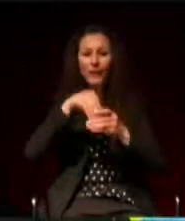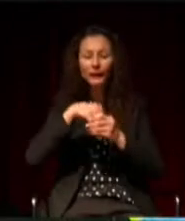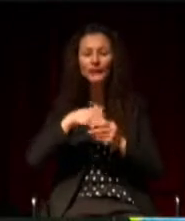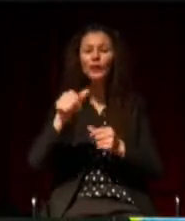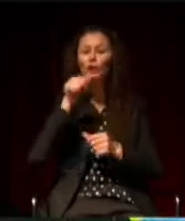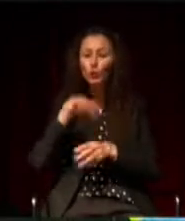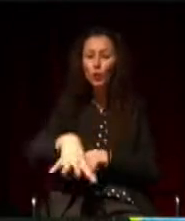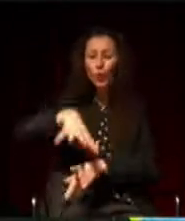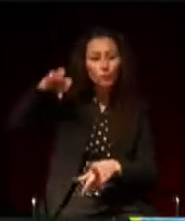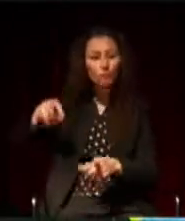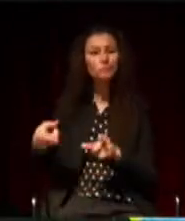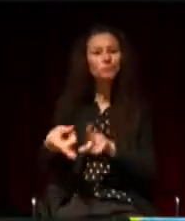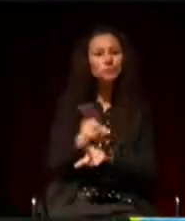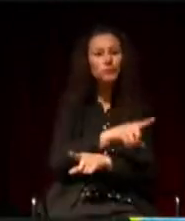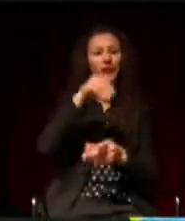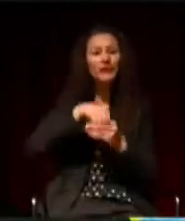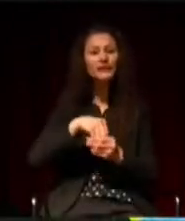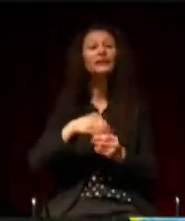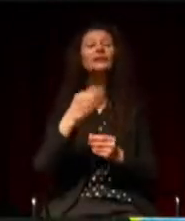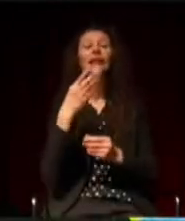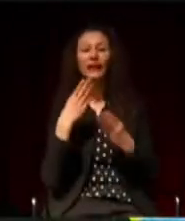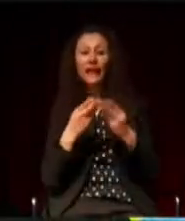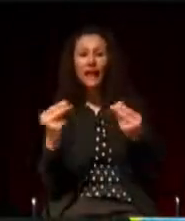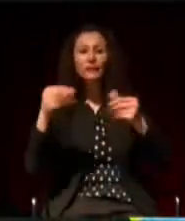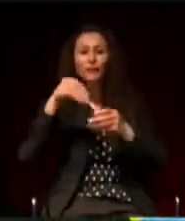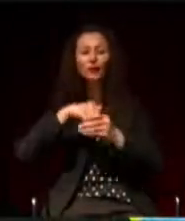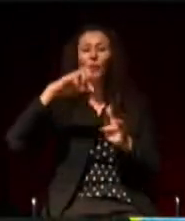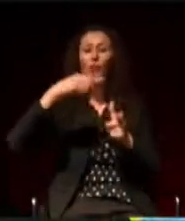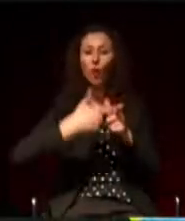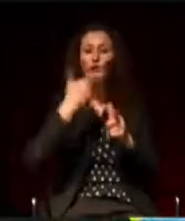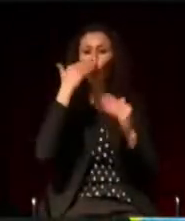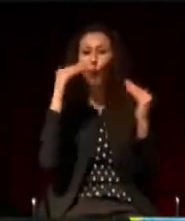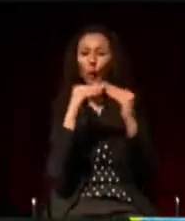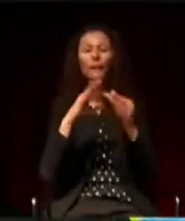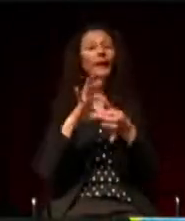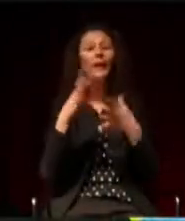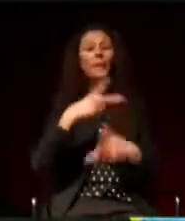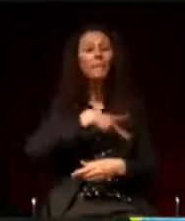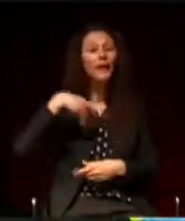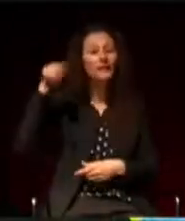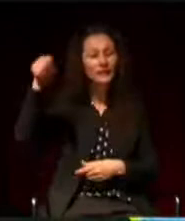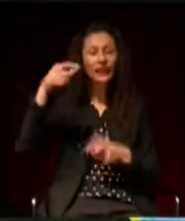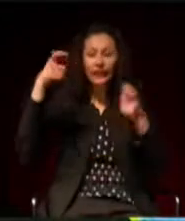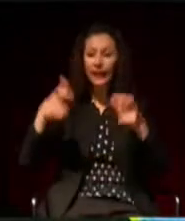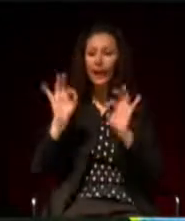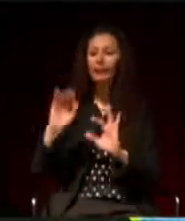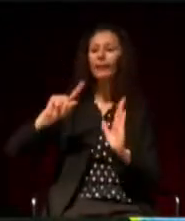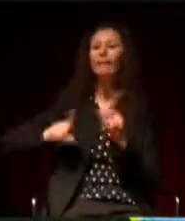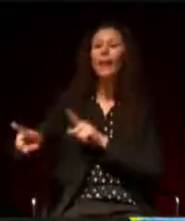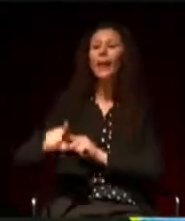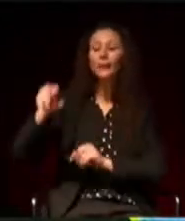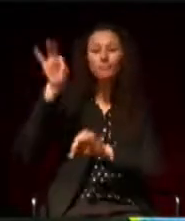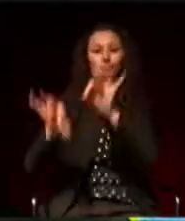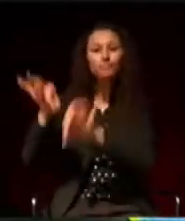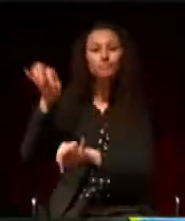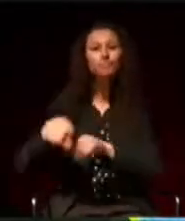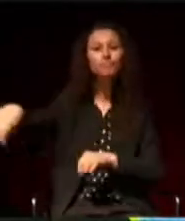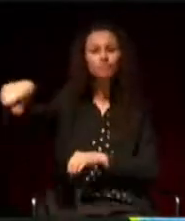benzeri arazi araştırmaları ile ihtiyaç duyulan zemin iyileştirmeleri proje uygulamalarının ilgili belediyesince yerinde denetimi